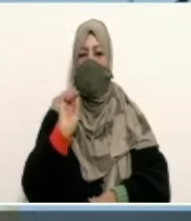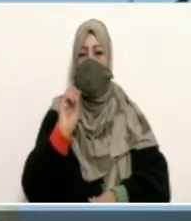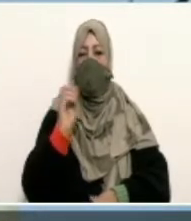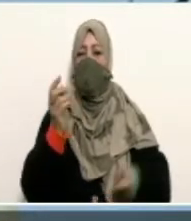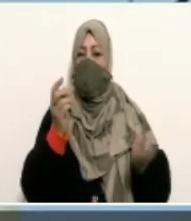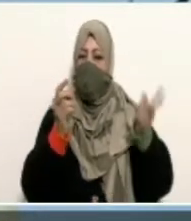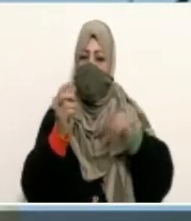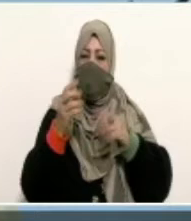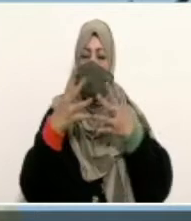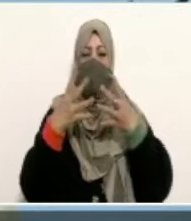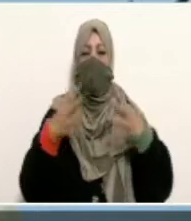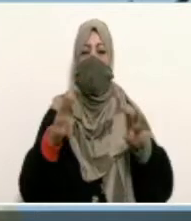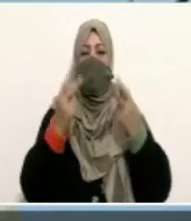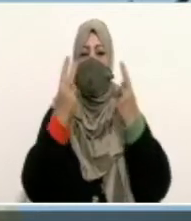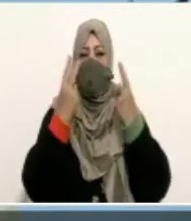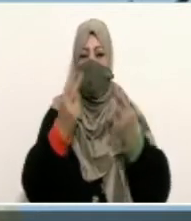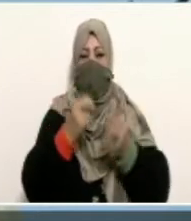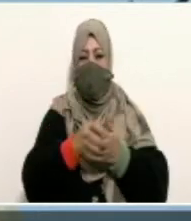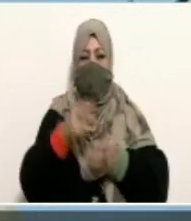لكل مسكين منهم